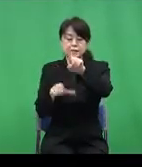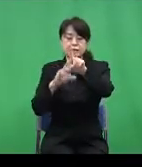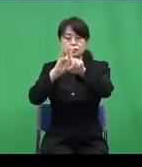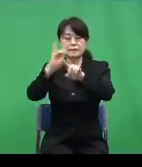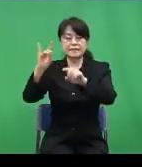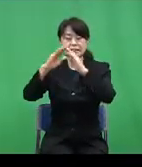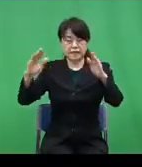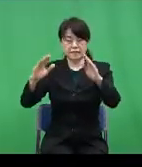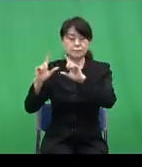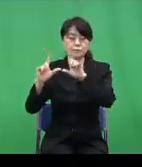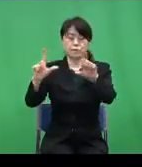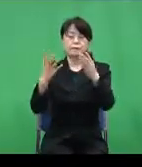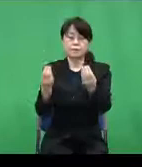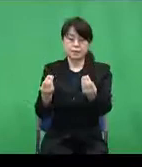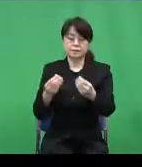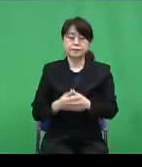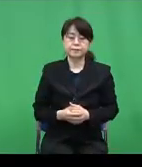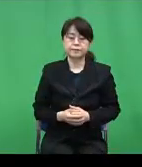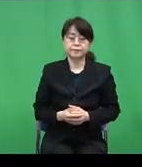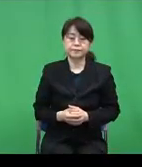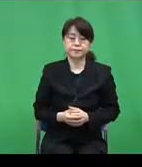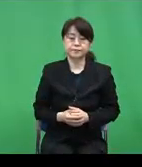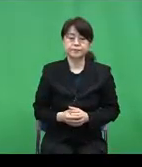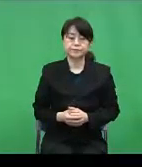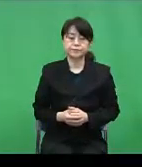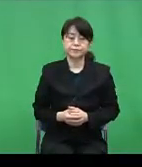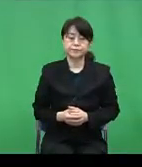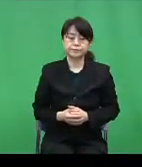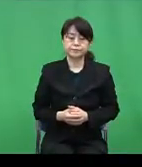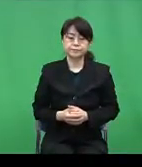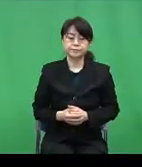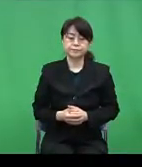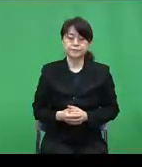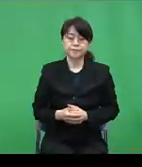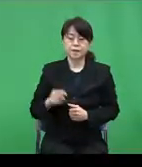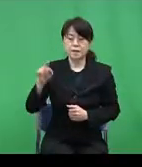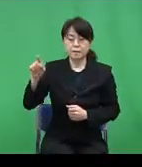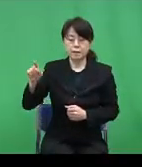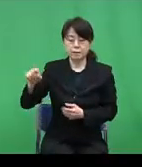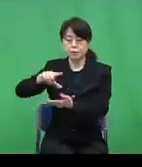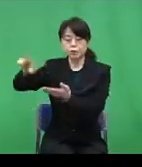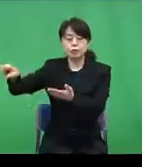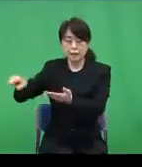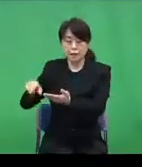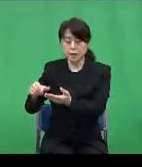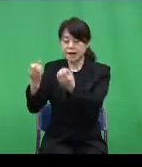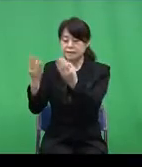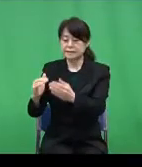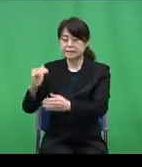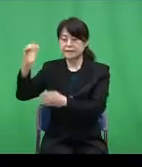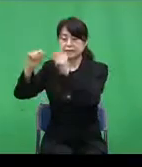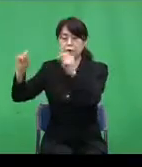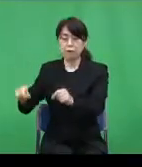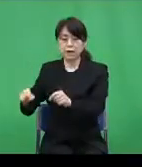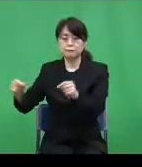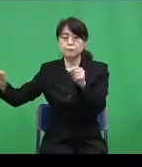ましたけれども、まあ、テクノドーム周辺は、まあ、新高岡にも近接していますし、